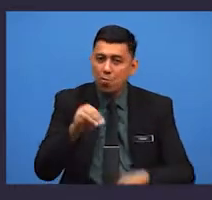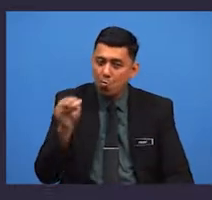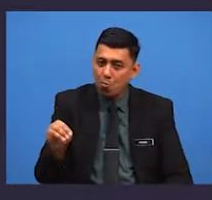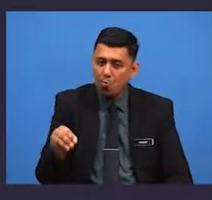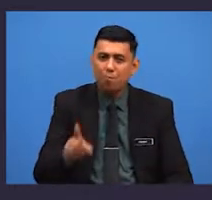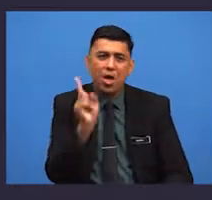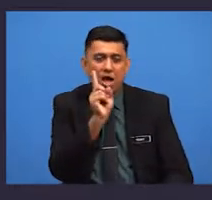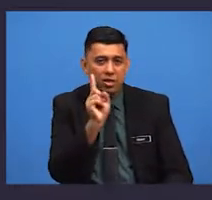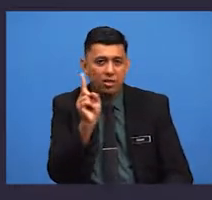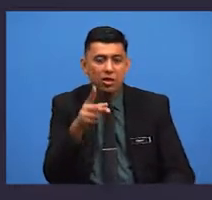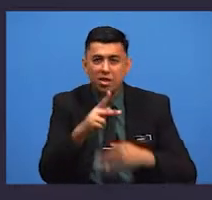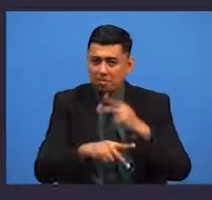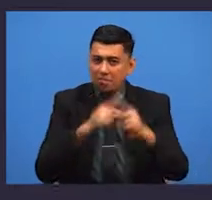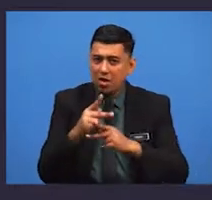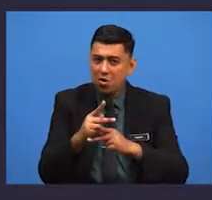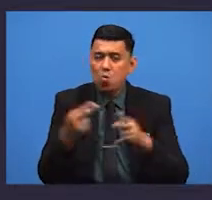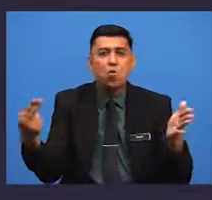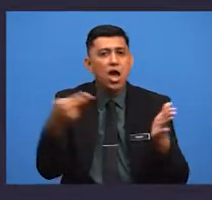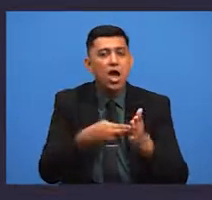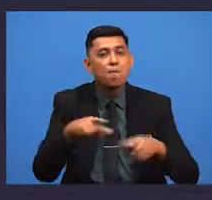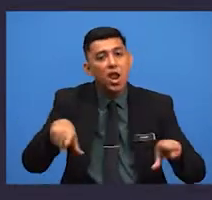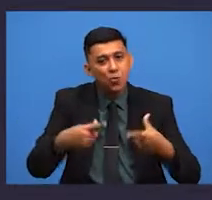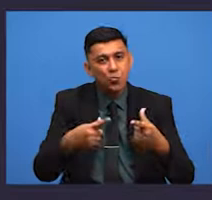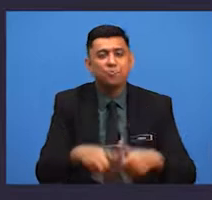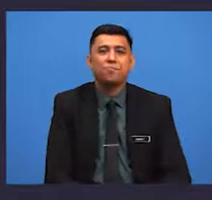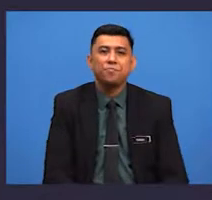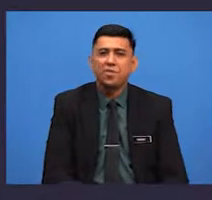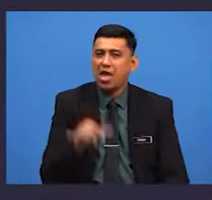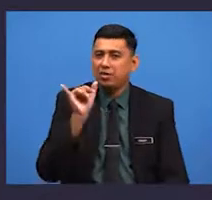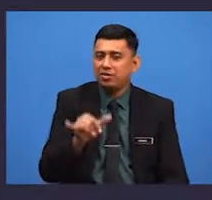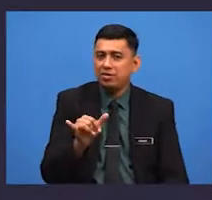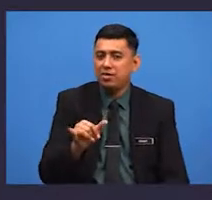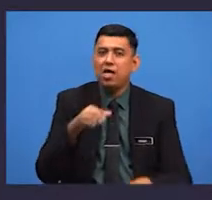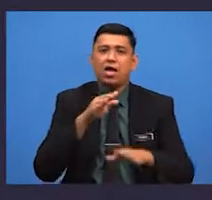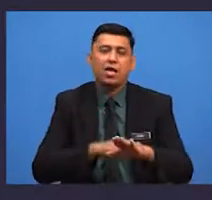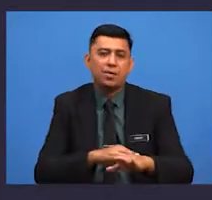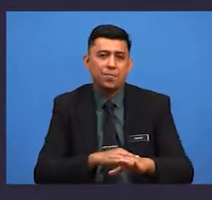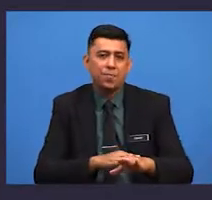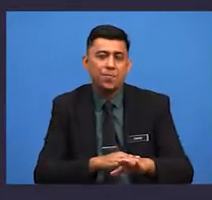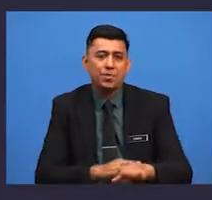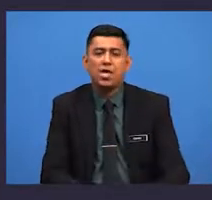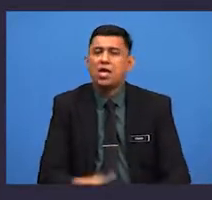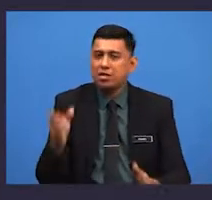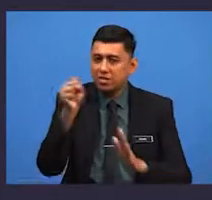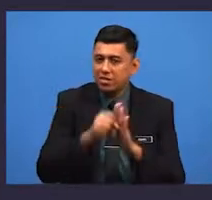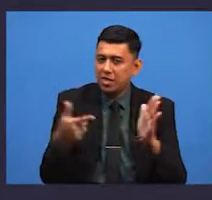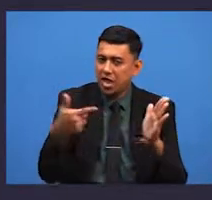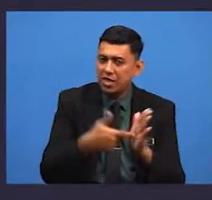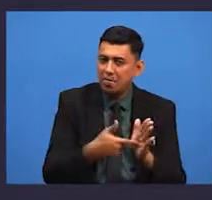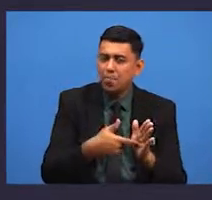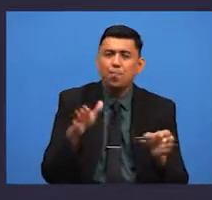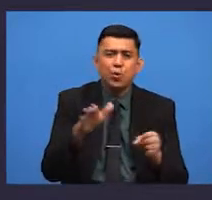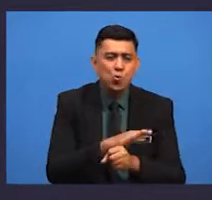di manakah proses ulangan berlaku? Ya, pada pernyataan selagi memenuhi